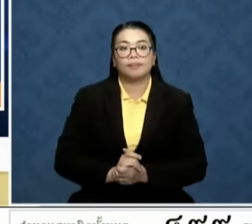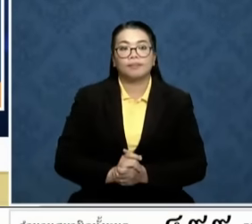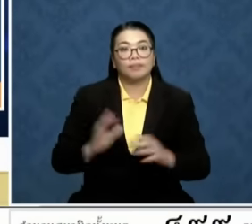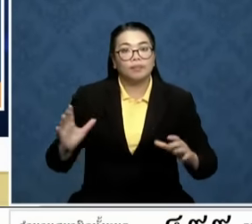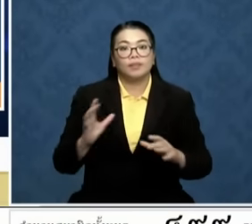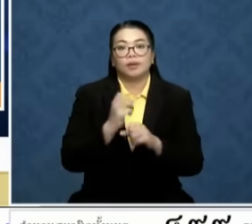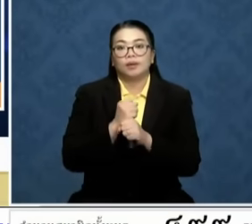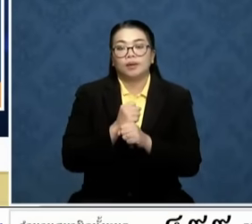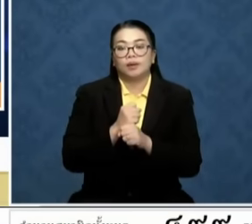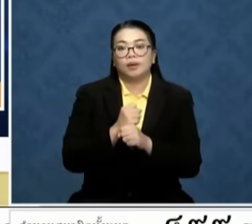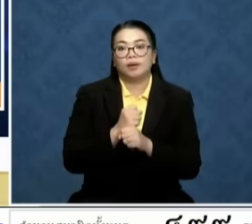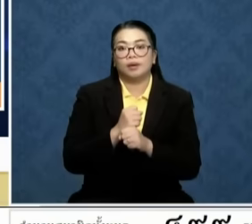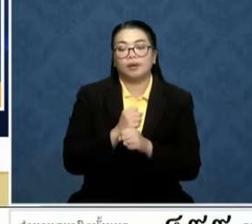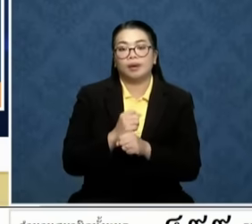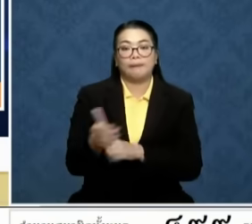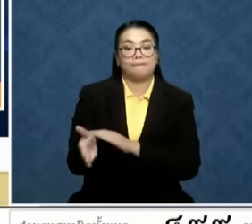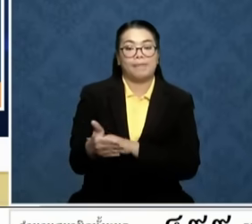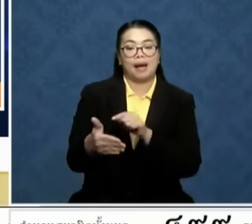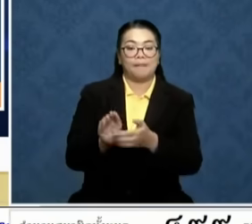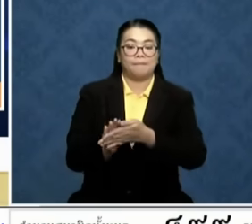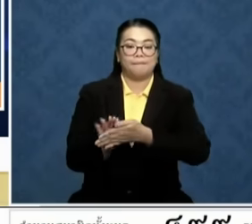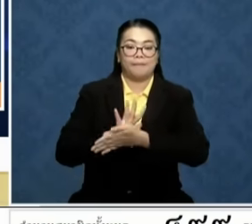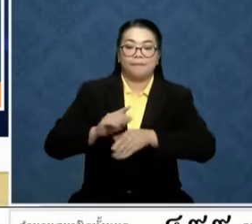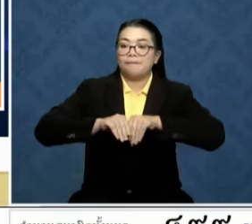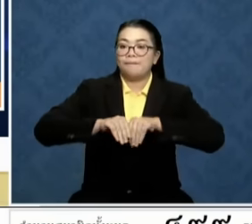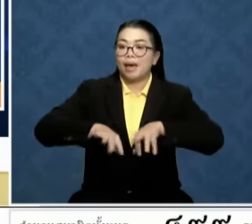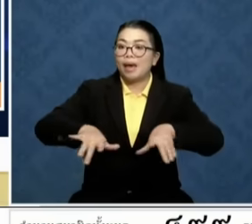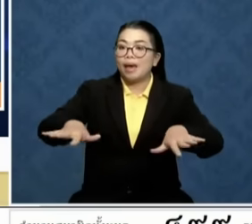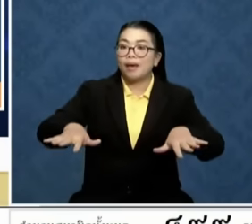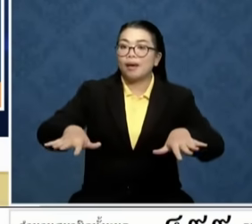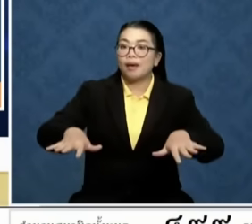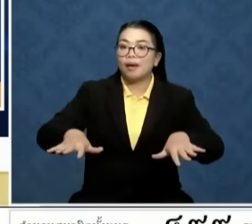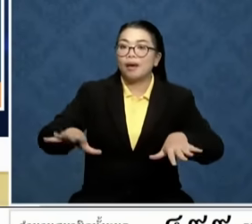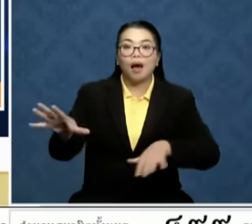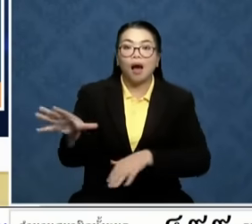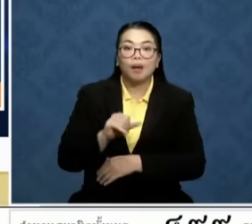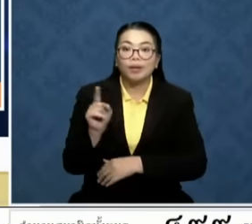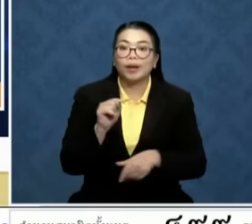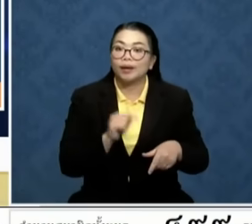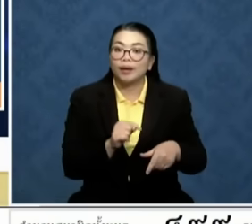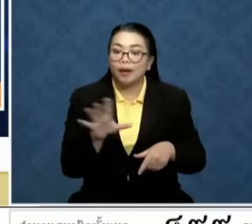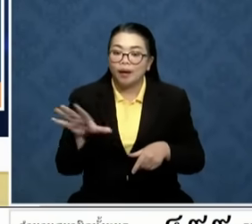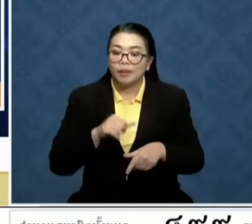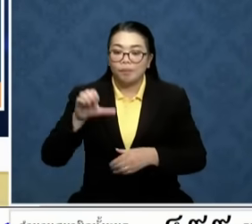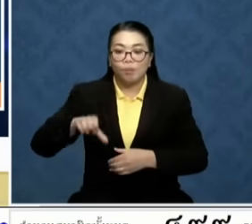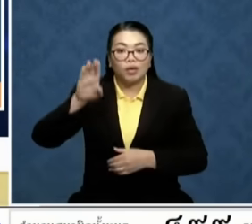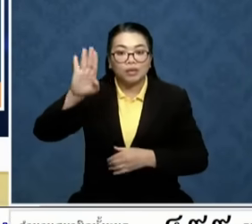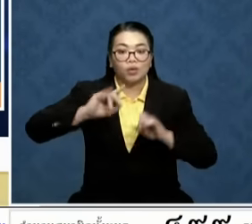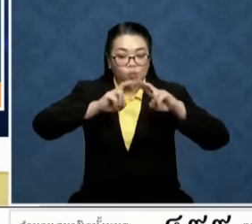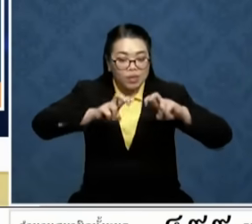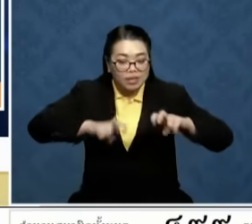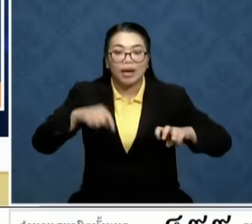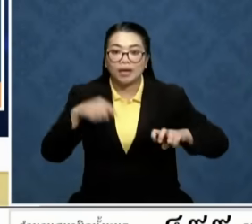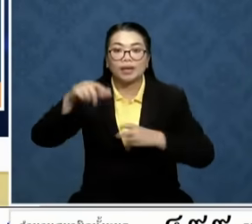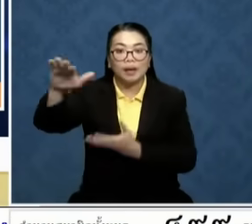สรุปแล้วไอ้ปลาที่ระบาดกันอยู่นี้มันหลุดมาจากการวิจัยึเปล่าผมก็เลยต้อง